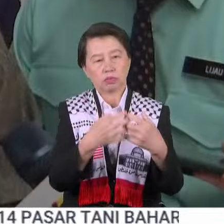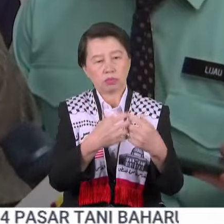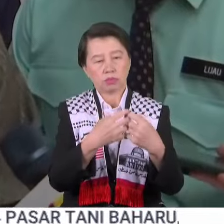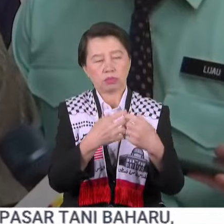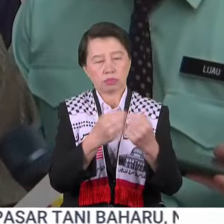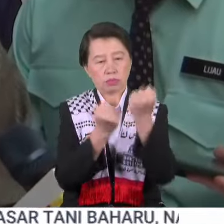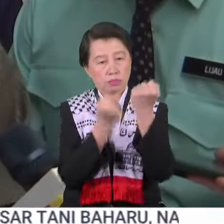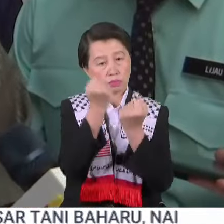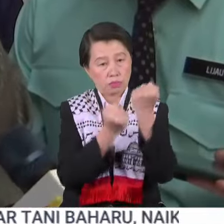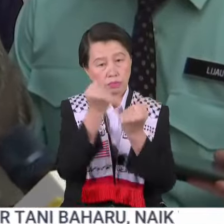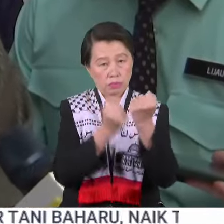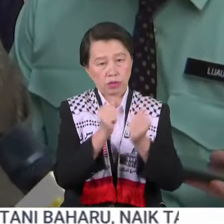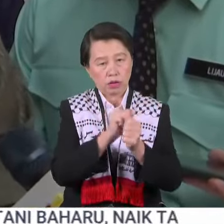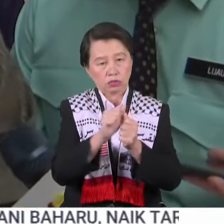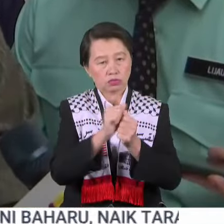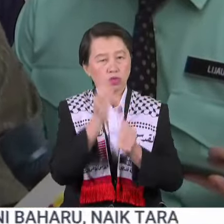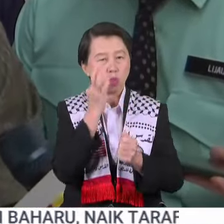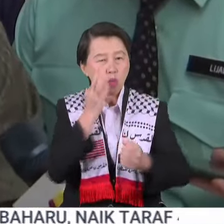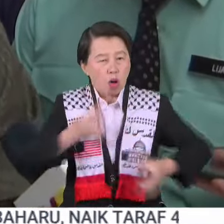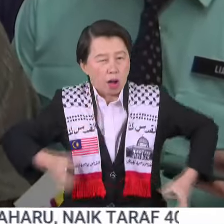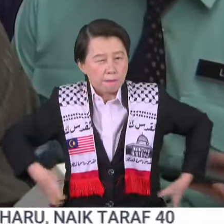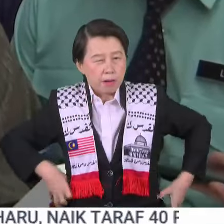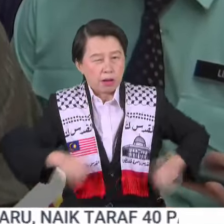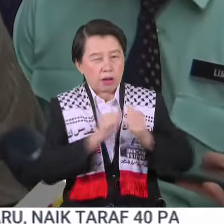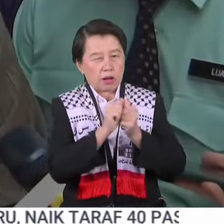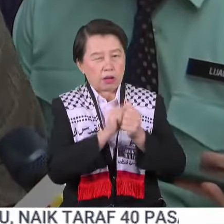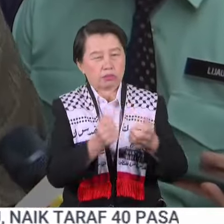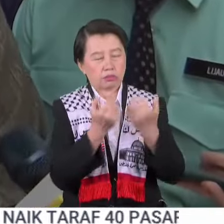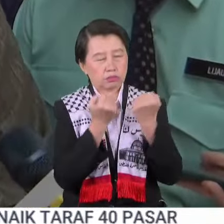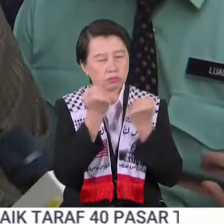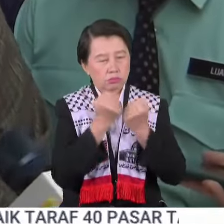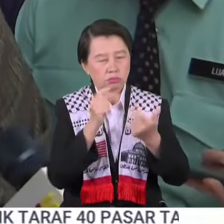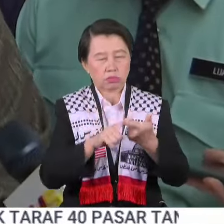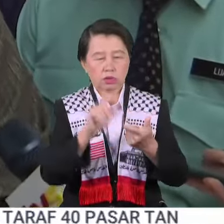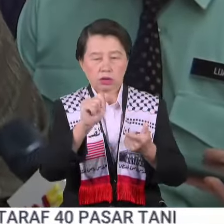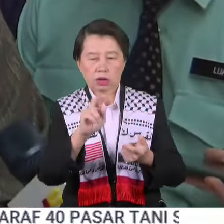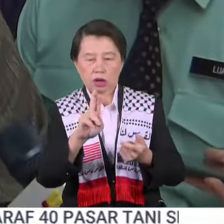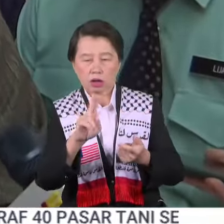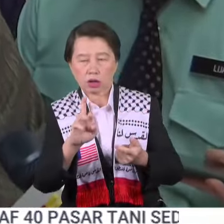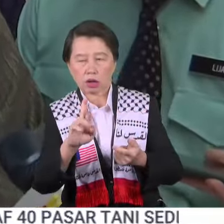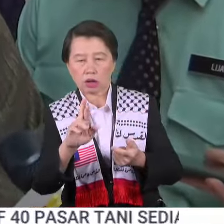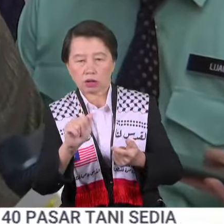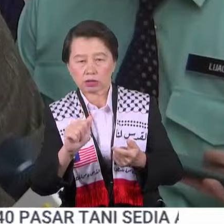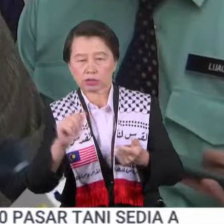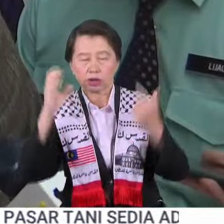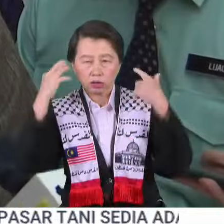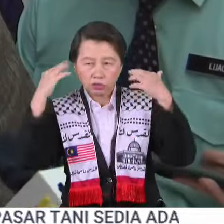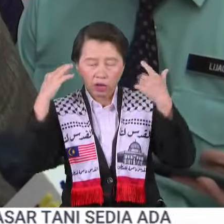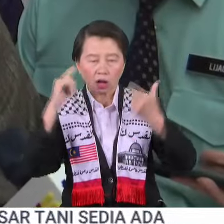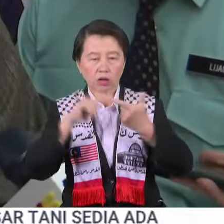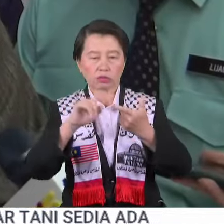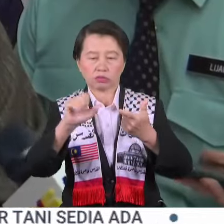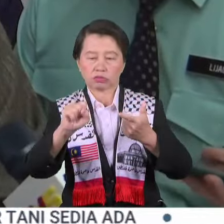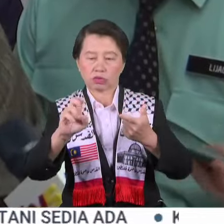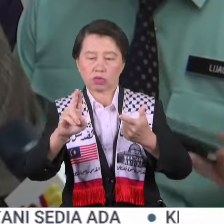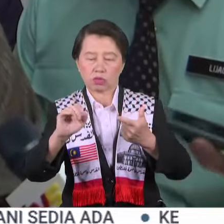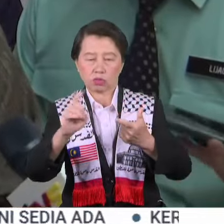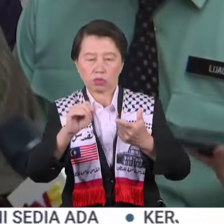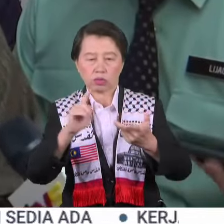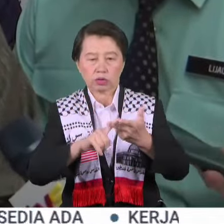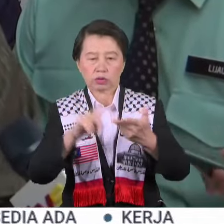mesin dialisis hemodialisis and also mesin ultrasound contohnya macam mesin untuk